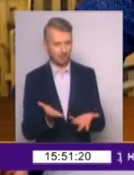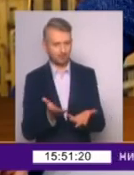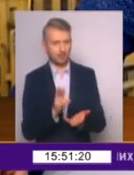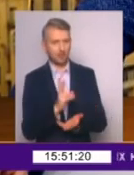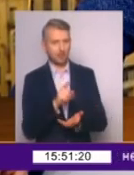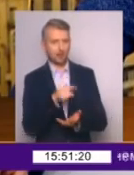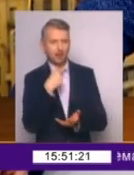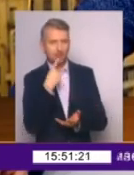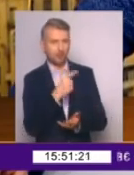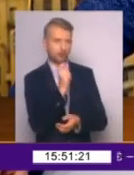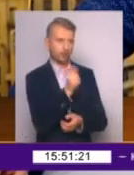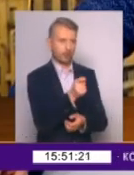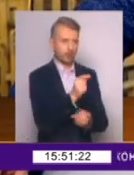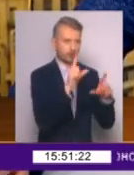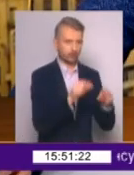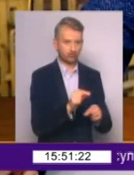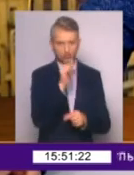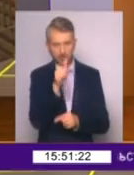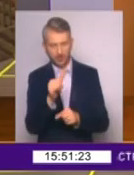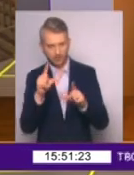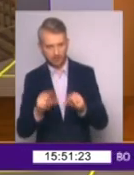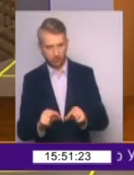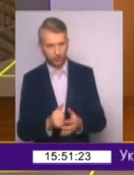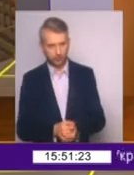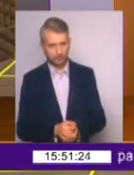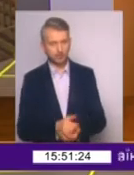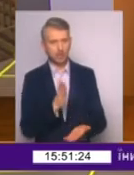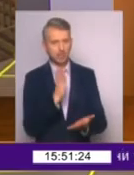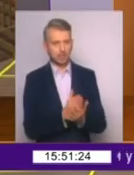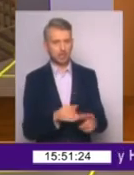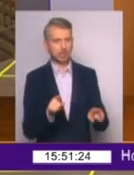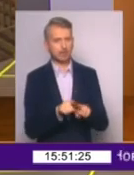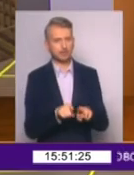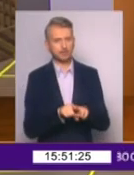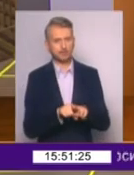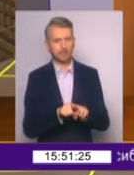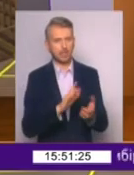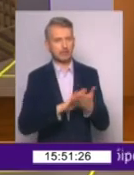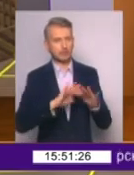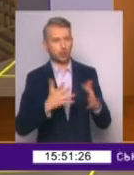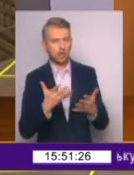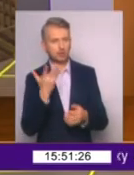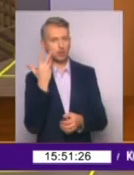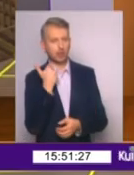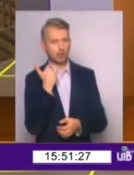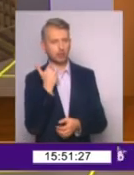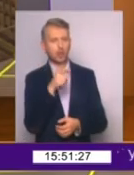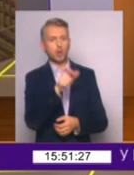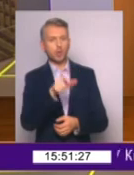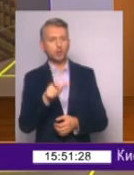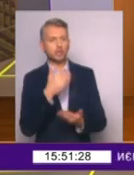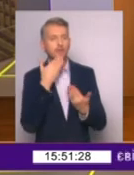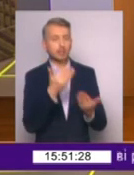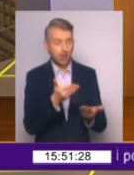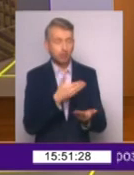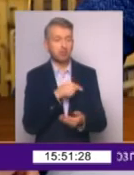можливості давати знижку чи не давати. Ну, є такі, знаєте, ситуації, коли люди звертаються,